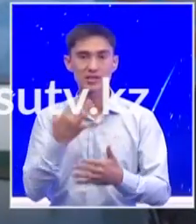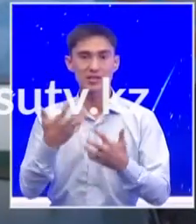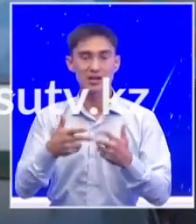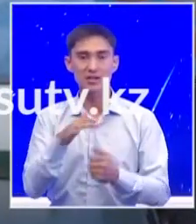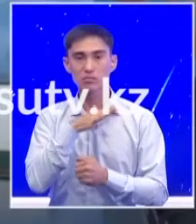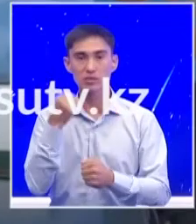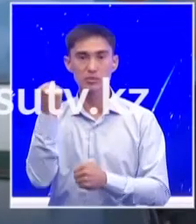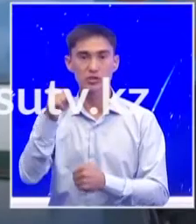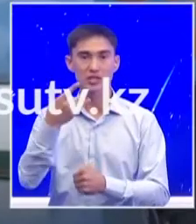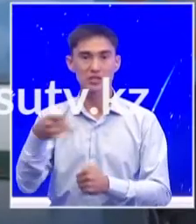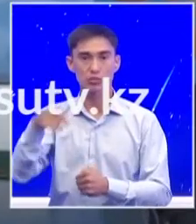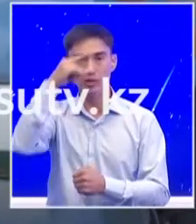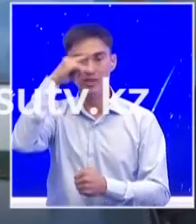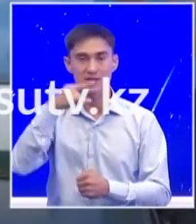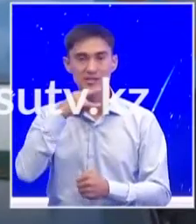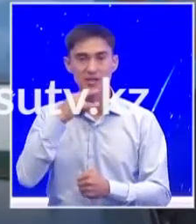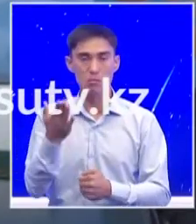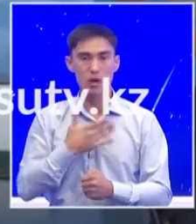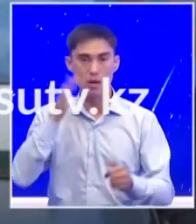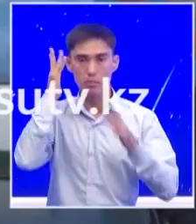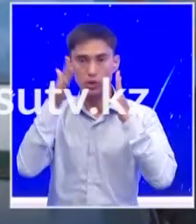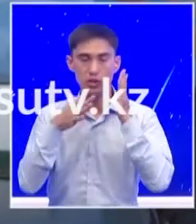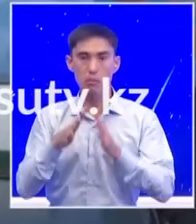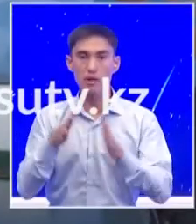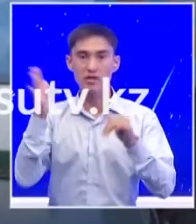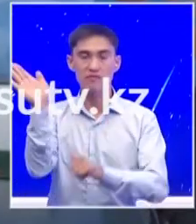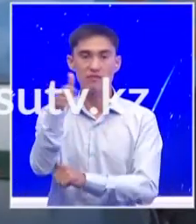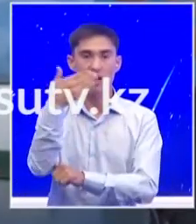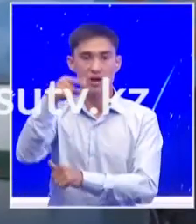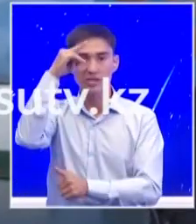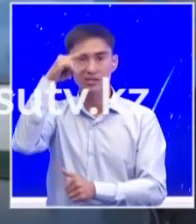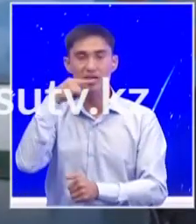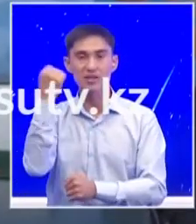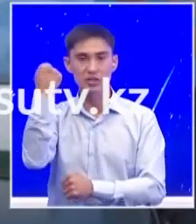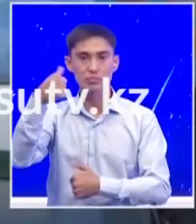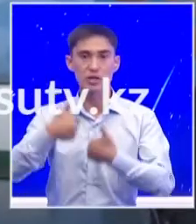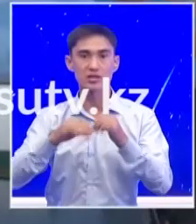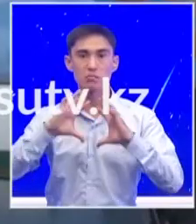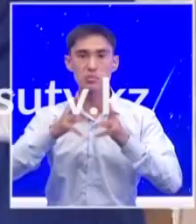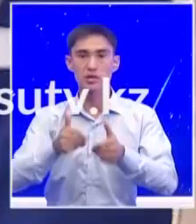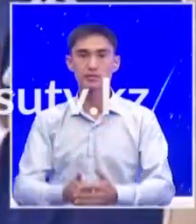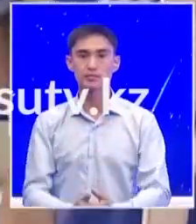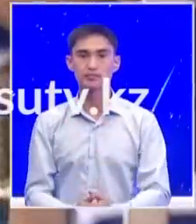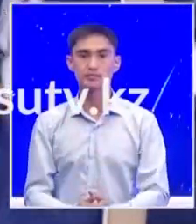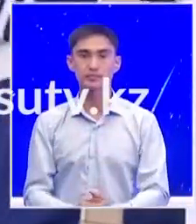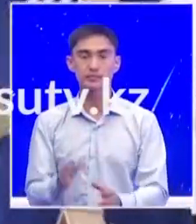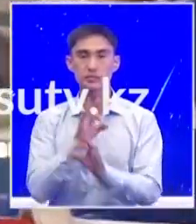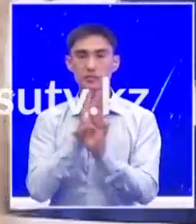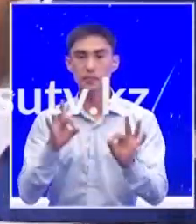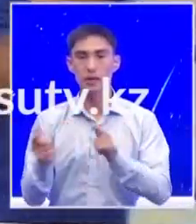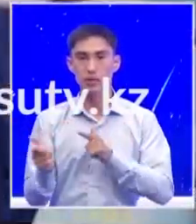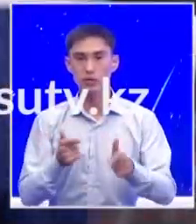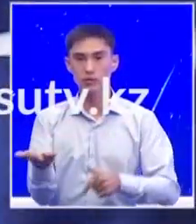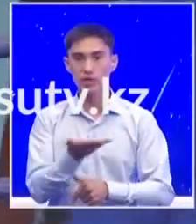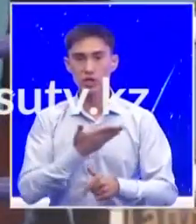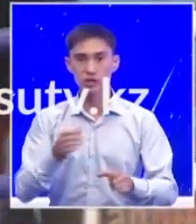призером чемпионата Республики Казахстан. Моя мечта – поднять флаг Казахстана на чемпионате мира. Отличная подготовка наших